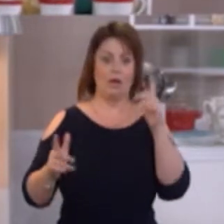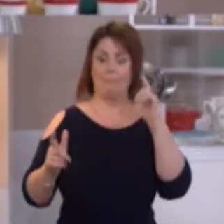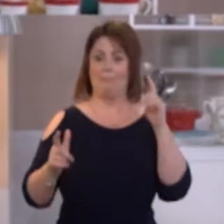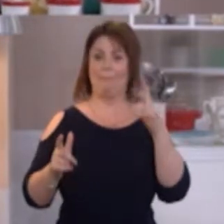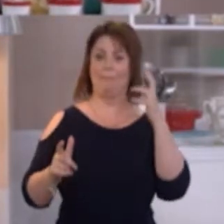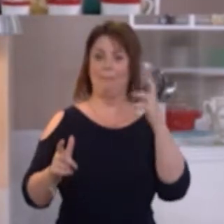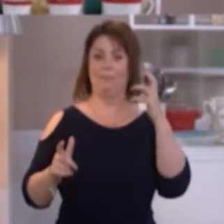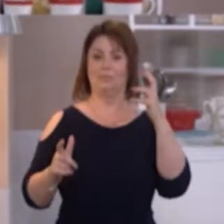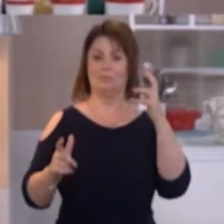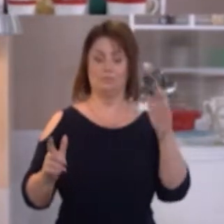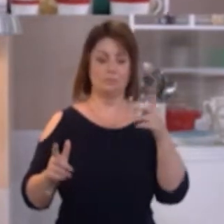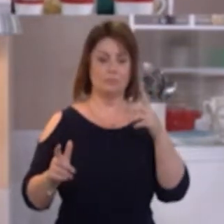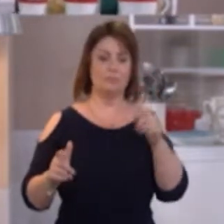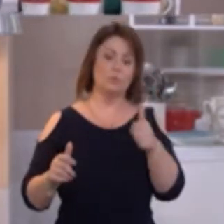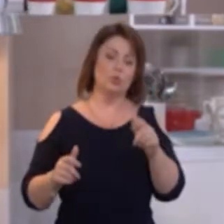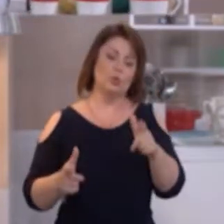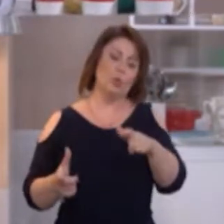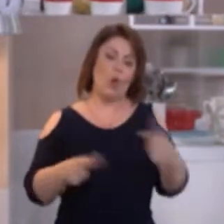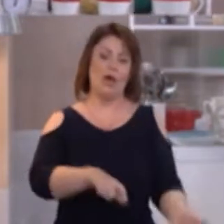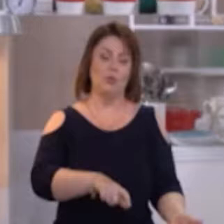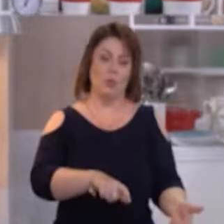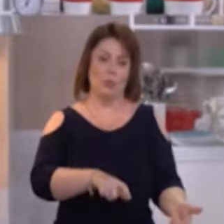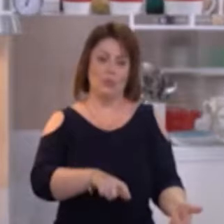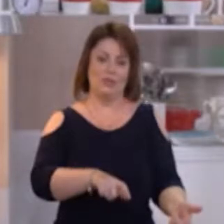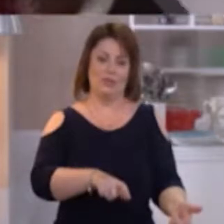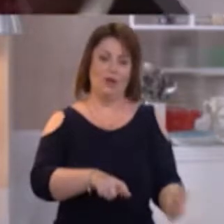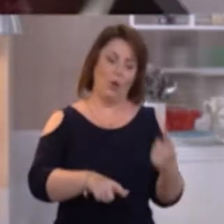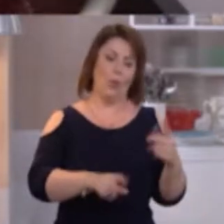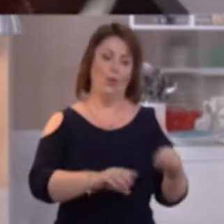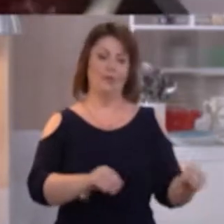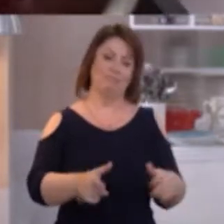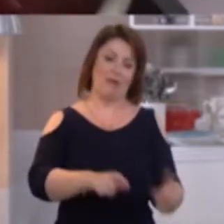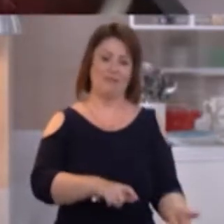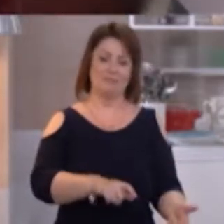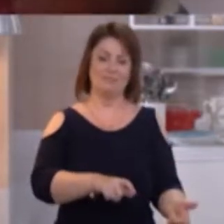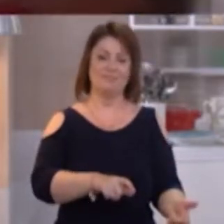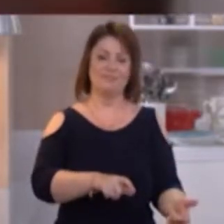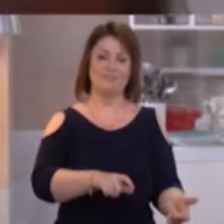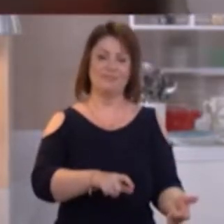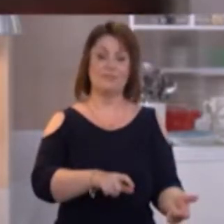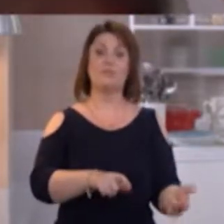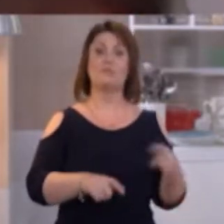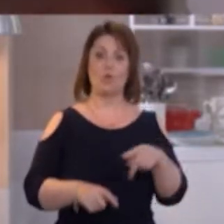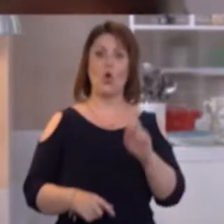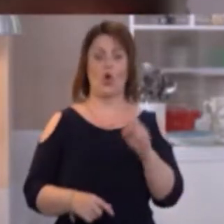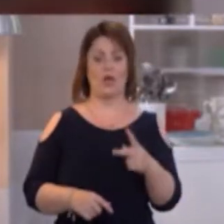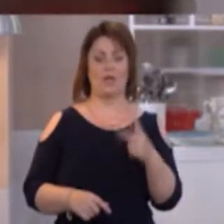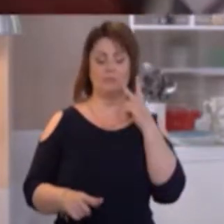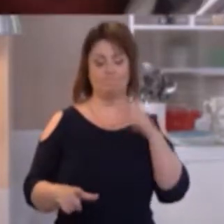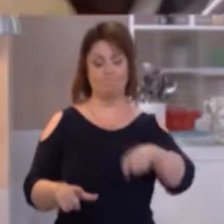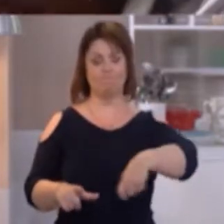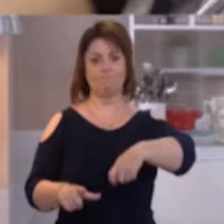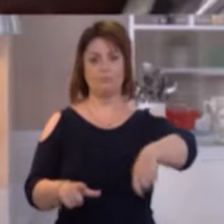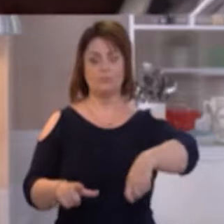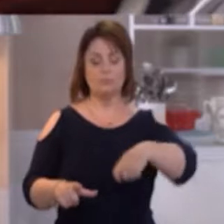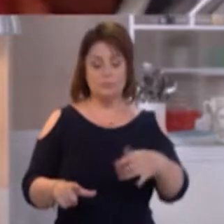ok, è solo caduto. Ok. Infatto. Ok.